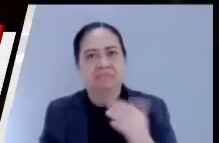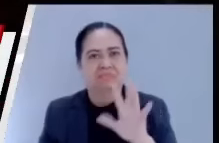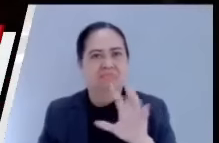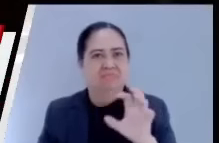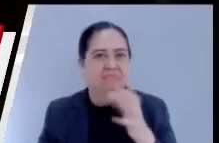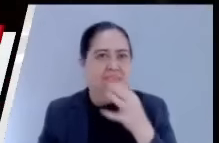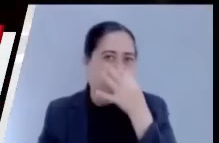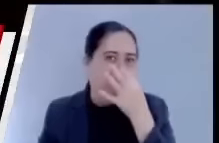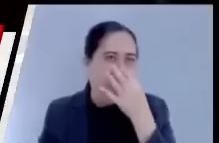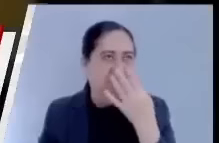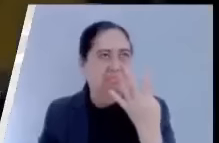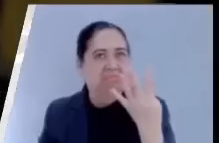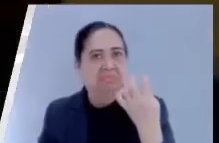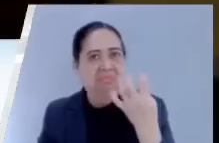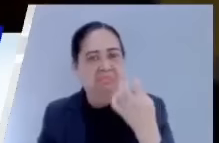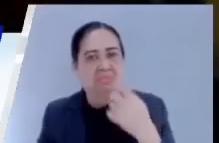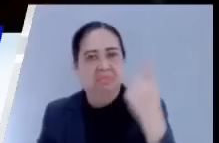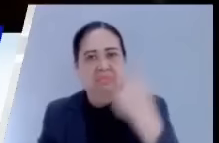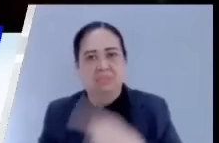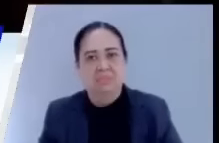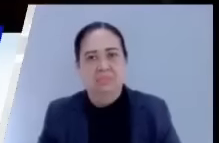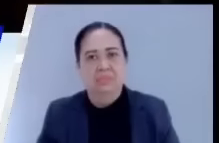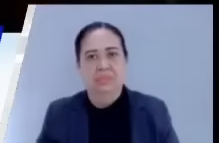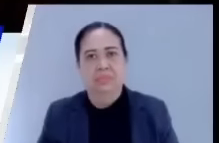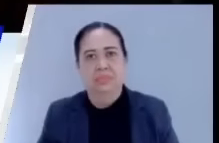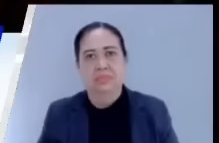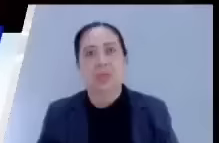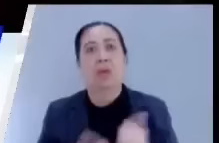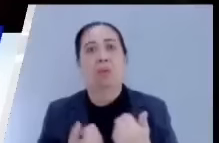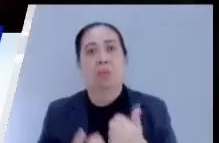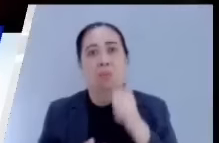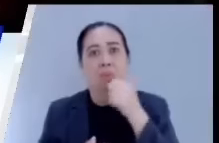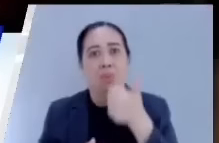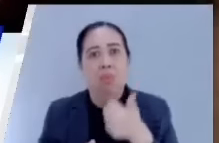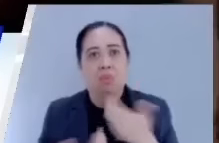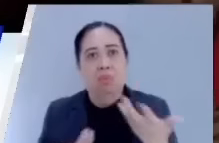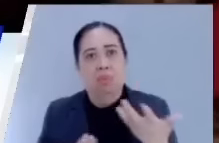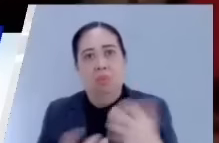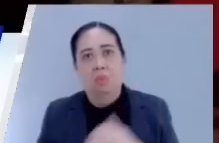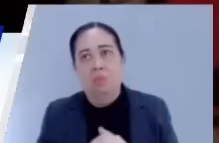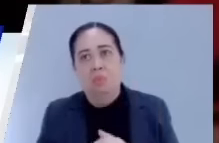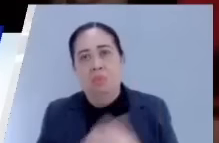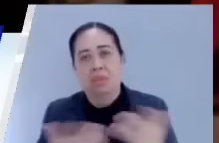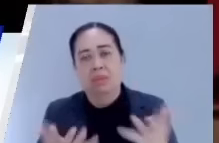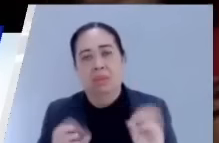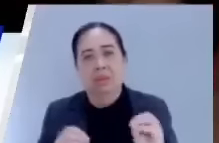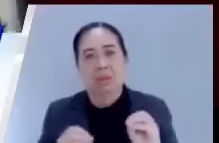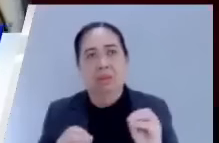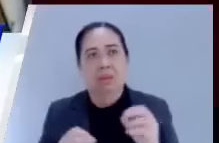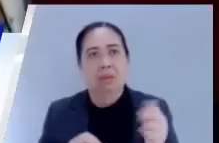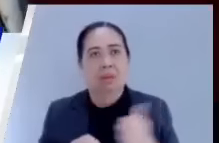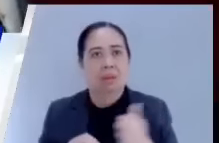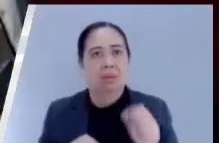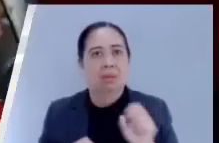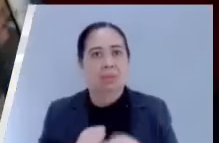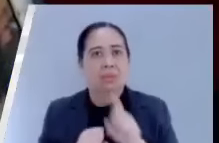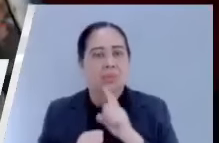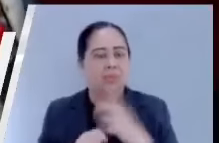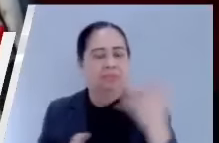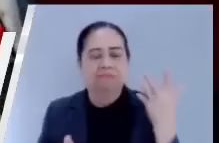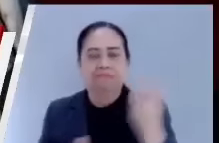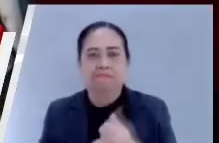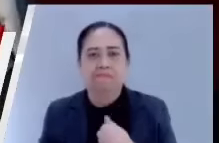400. Paano yung bukas, wala naman kaming labas. Kaya talagang sobrang apekto. Magbaboundary pa